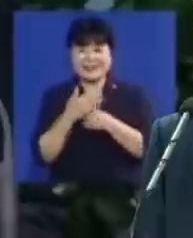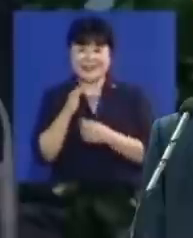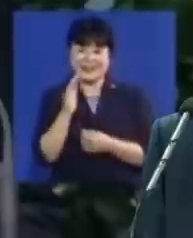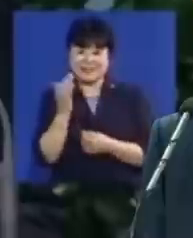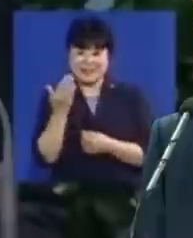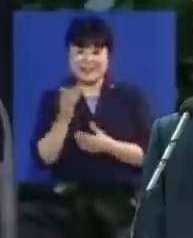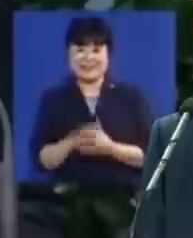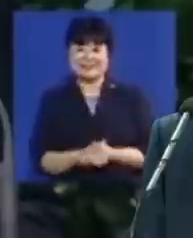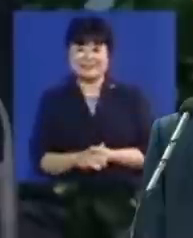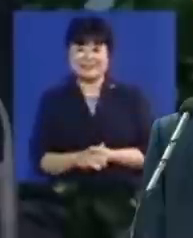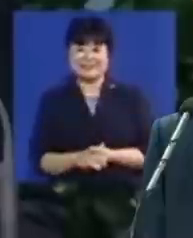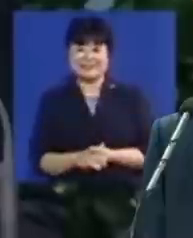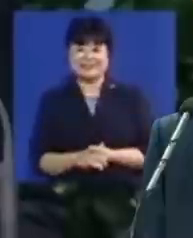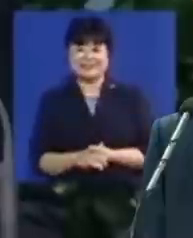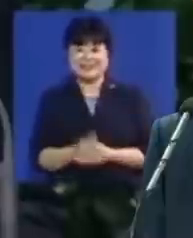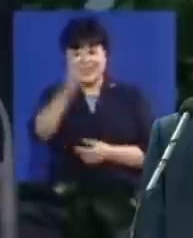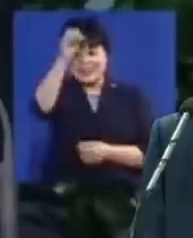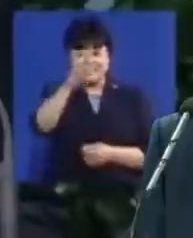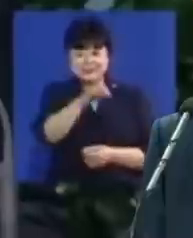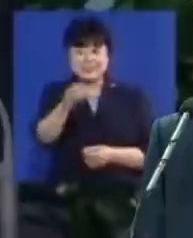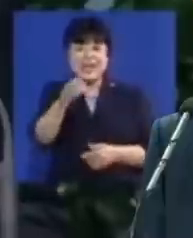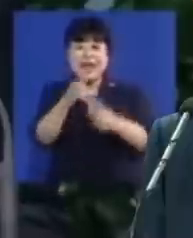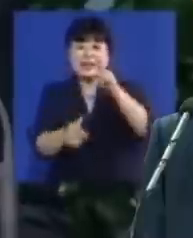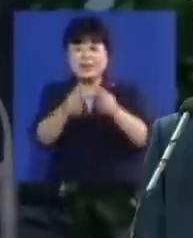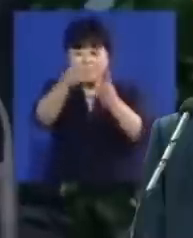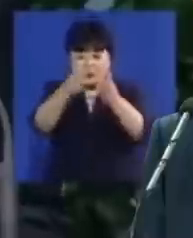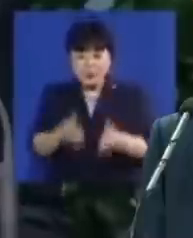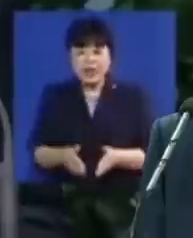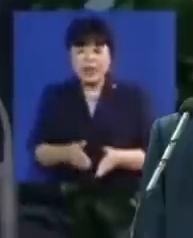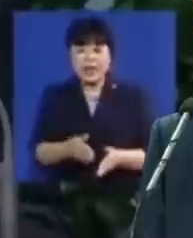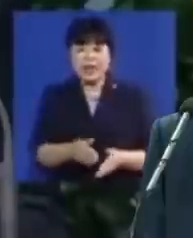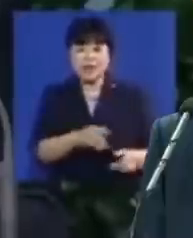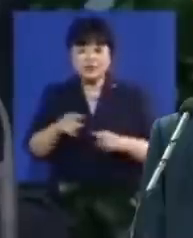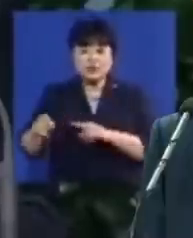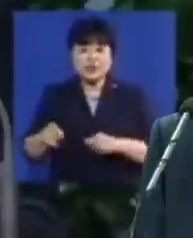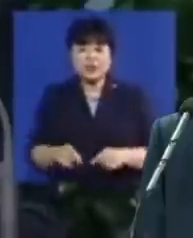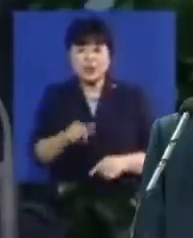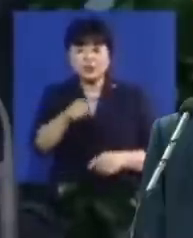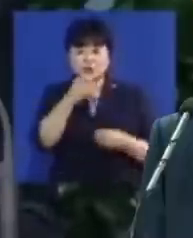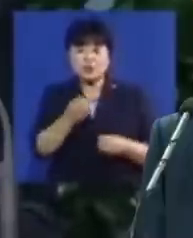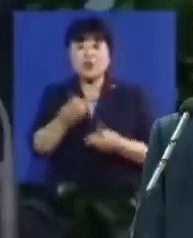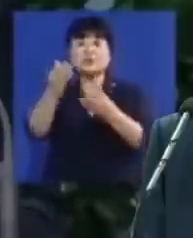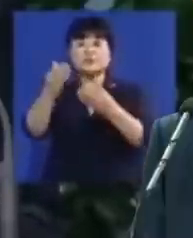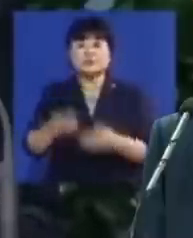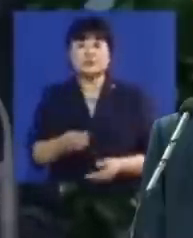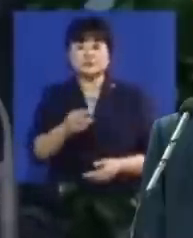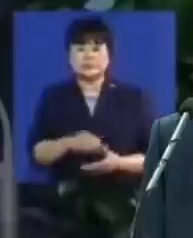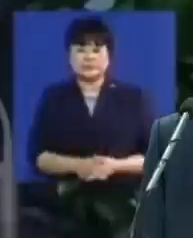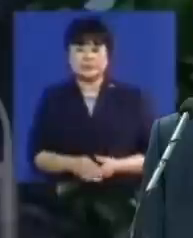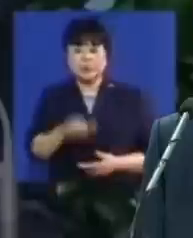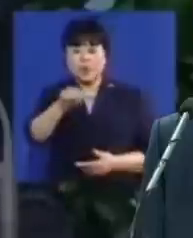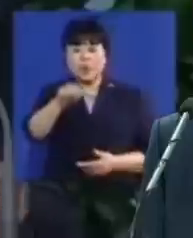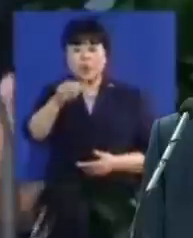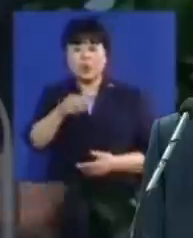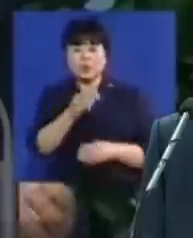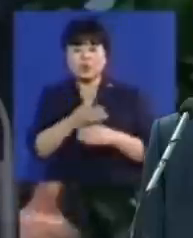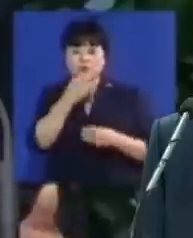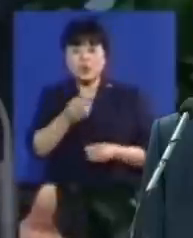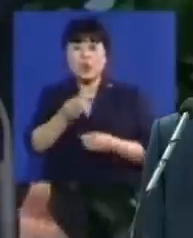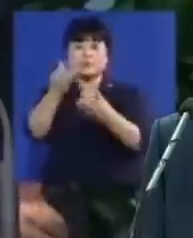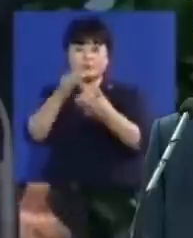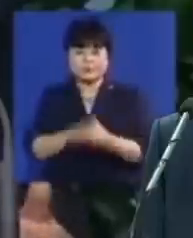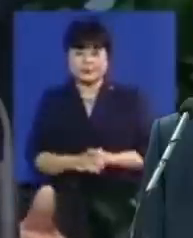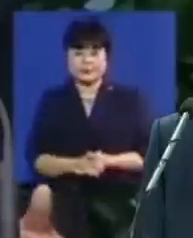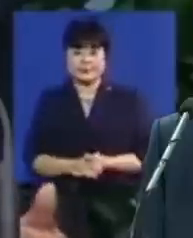것입니다. 왜냐하면 십자가의 나무를 통해서는 제가 늘 주장하는 오중복음이 넘쳐나오는 것입니다.